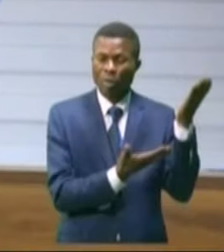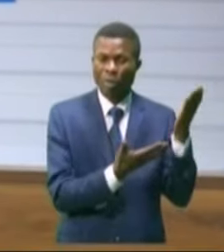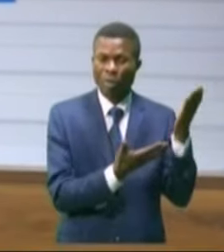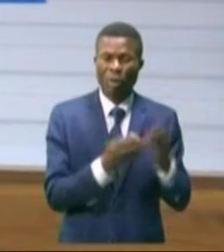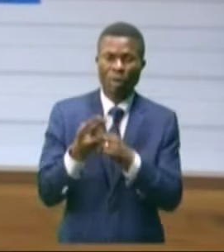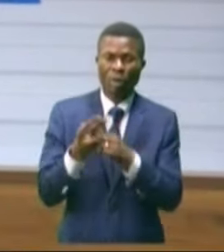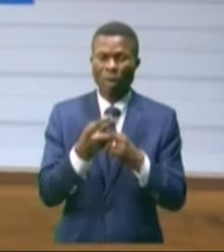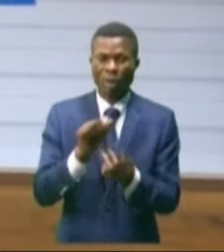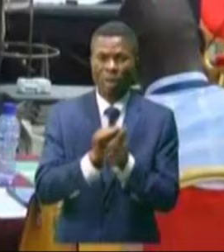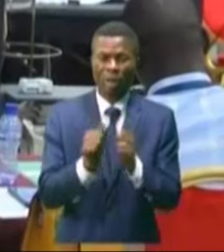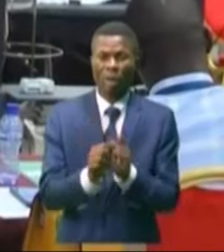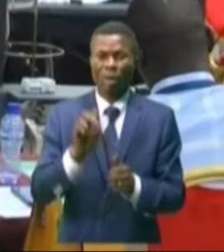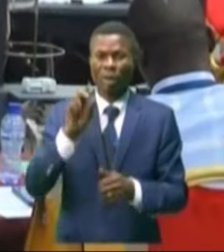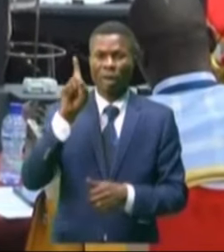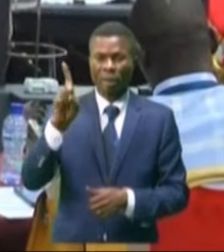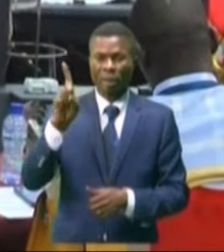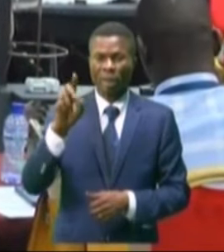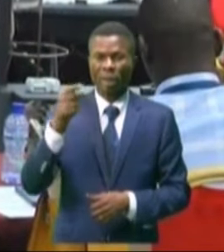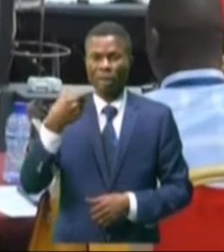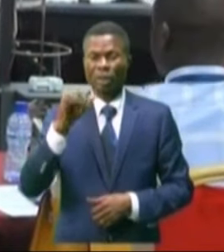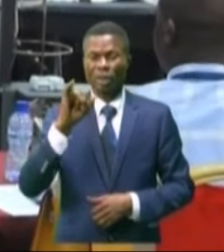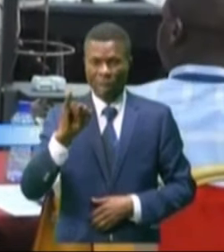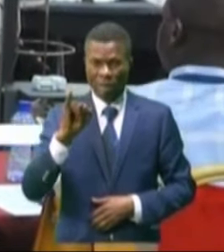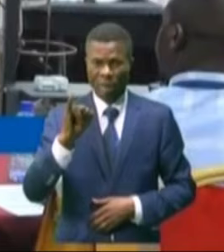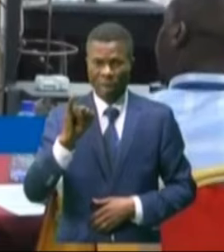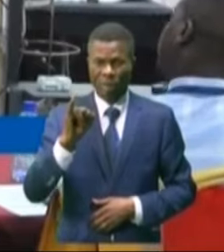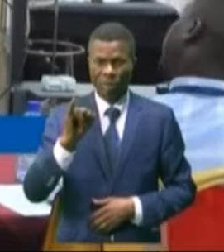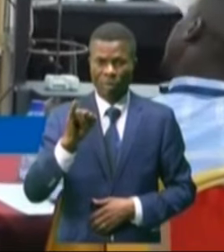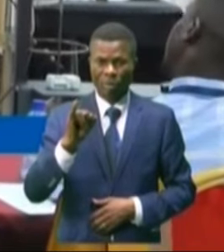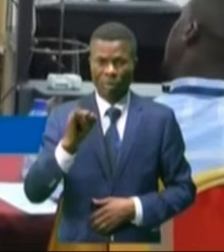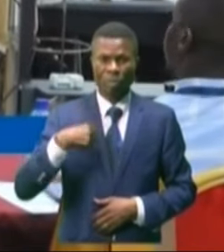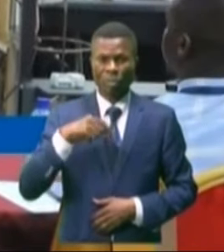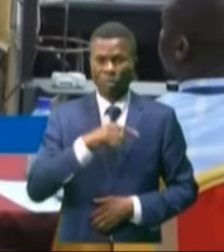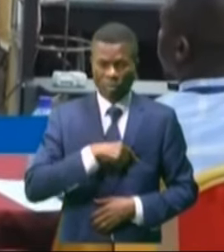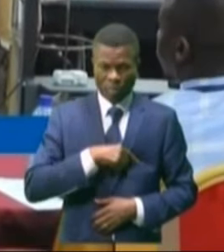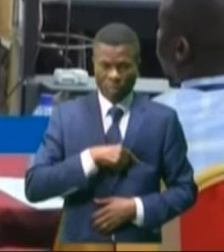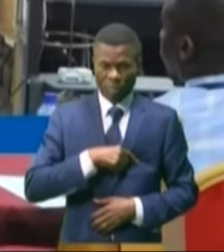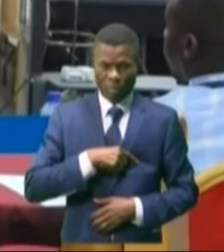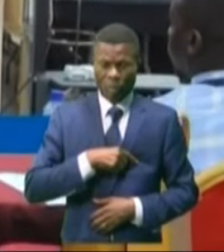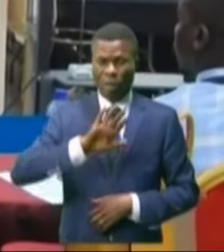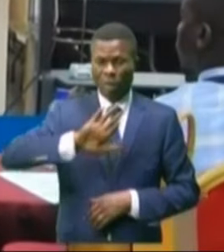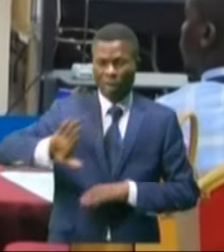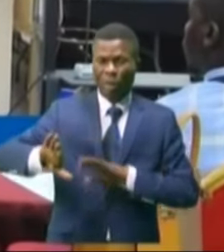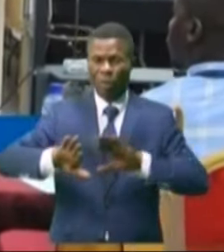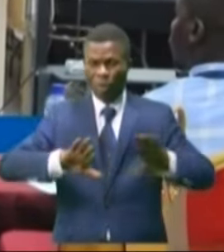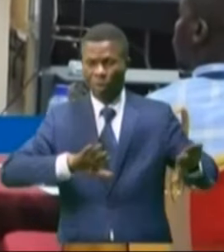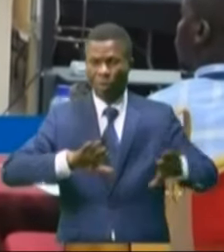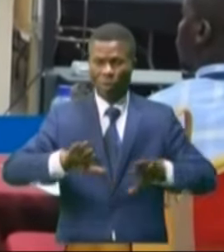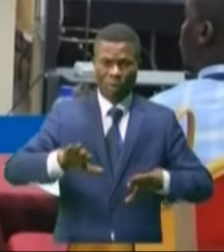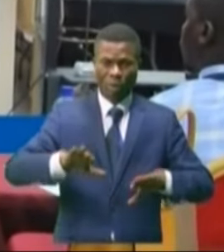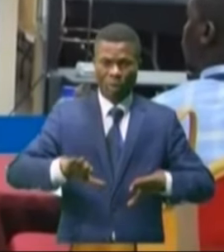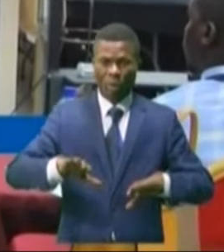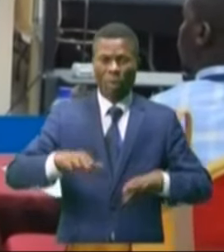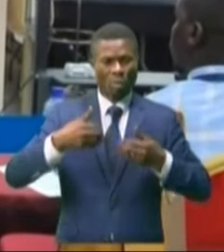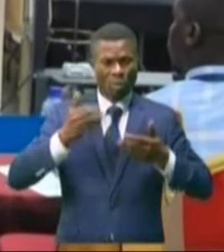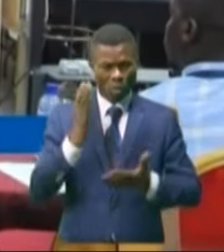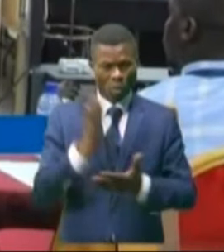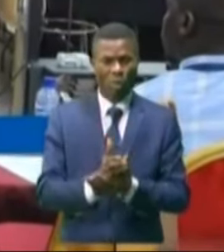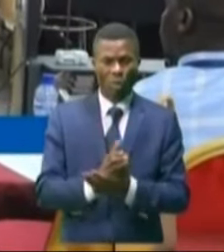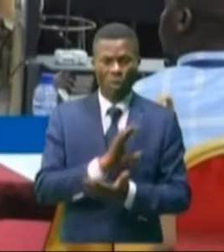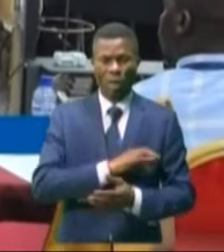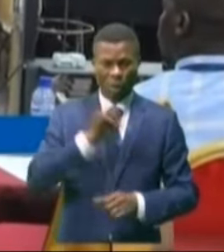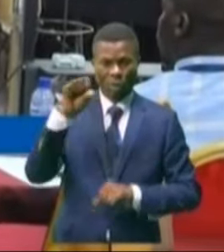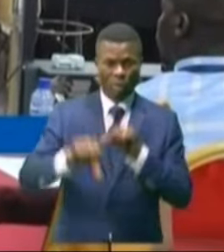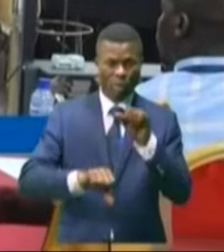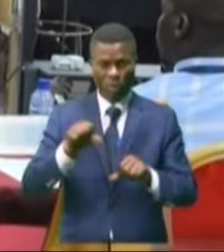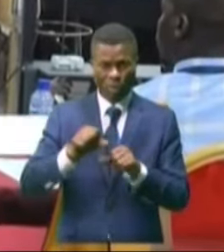la DGI. Mais nous devons nous mobiliser pour les décourager. Nous devons les